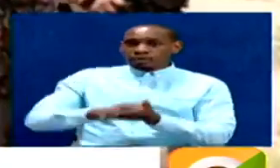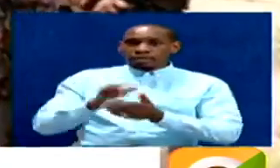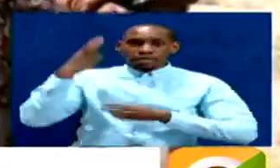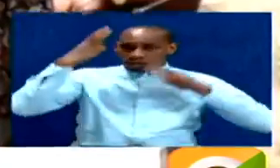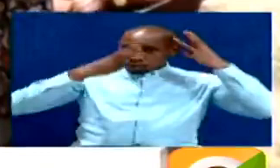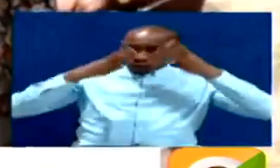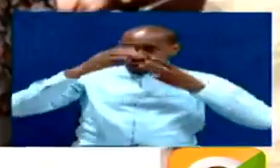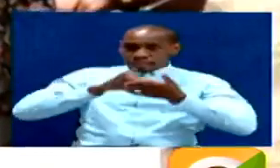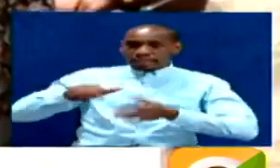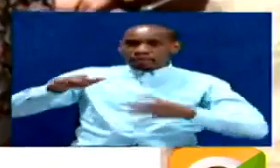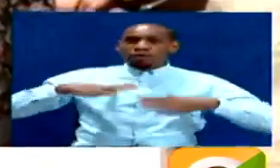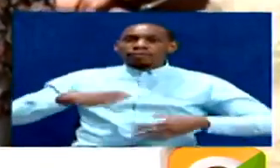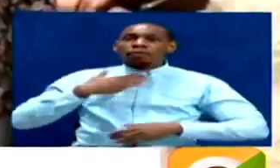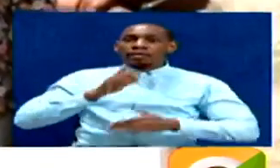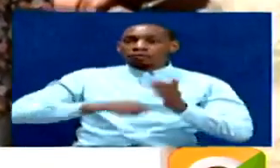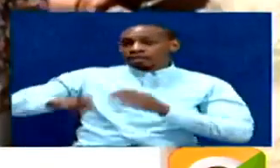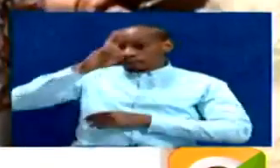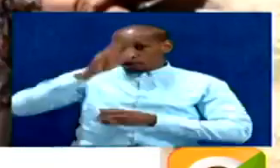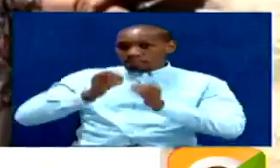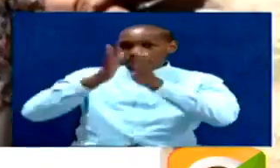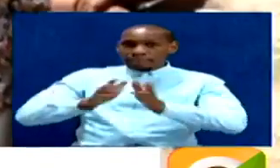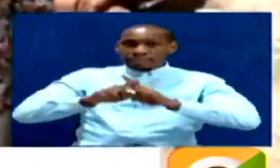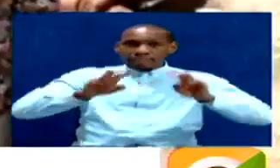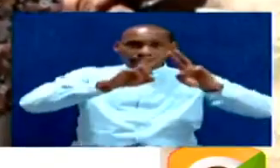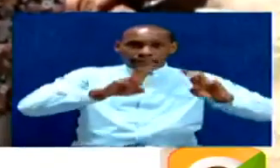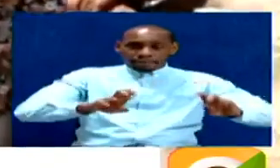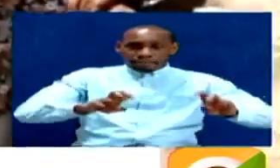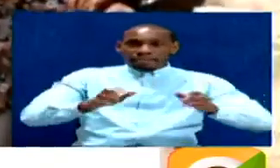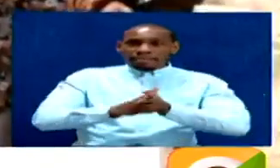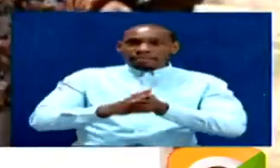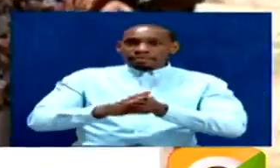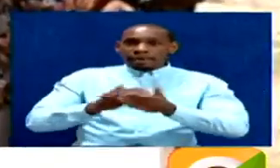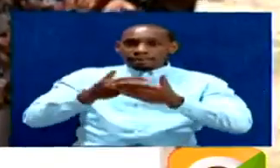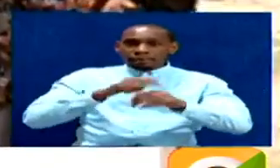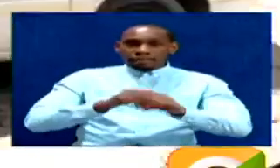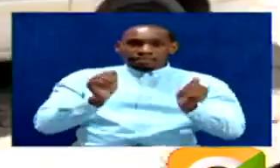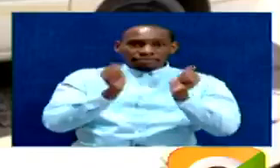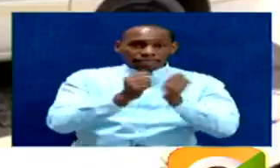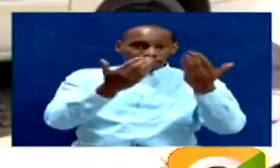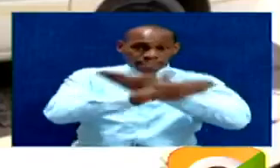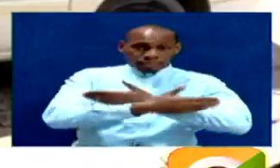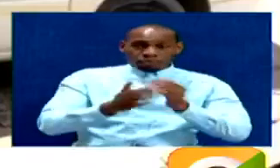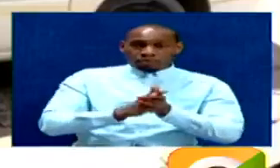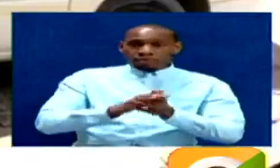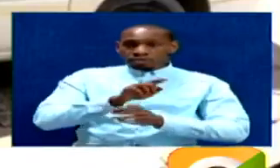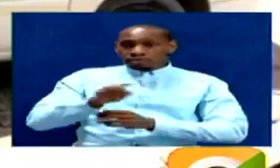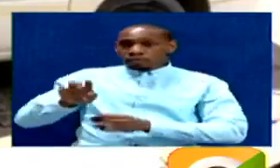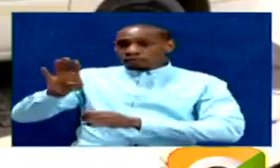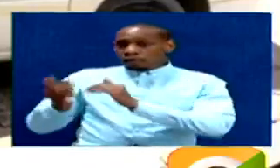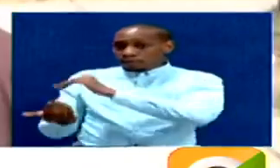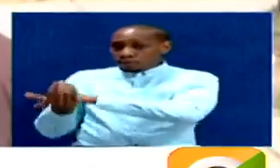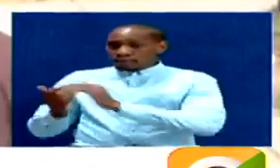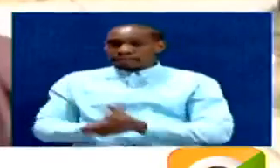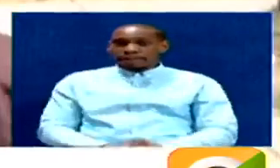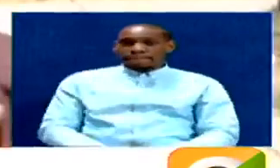ambao kwa wakazi sasa wanataka maafisa wa polisi kuanza msako hasa saa chache kabla ya kafyu kuanza kutekelezwa hadi saa 10